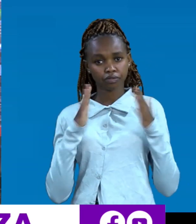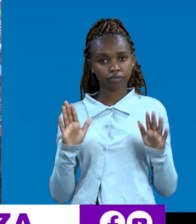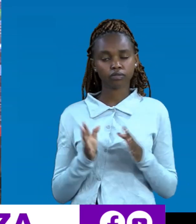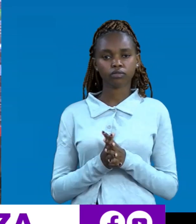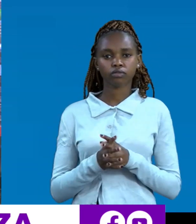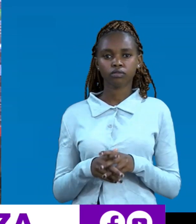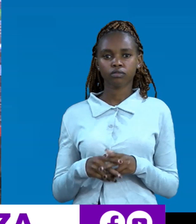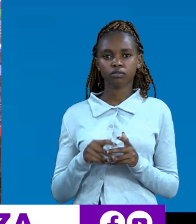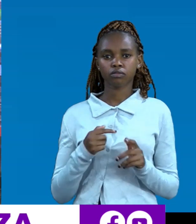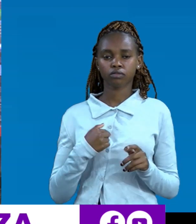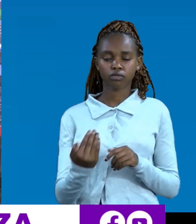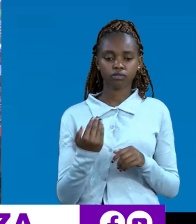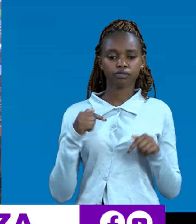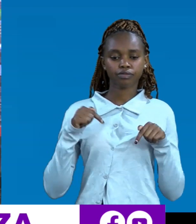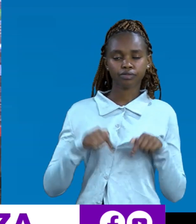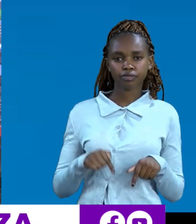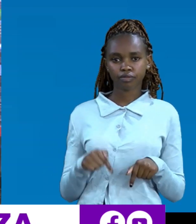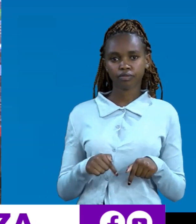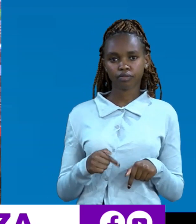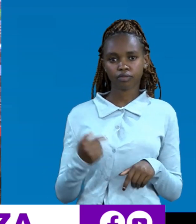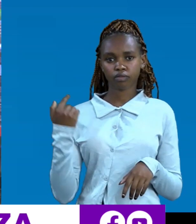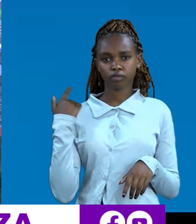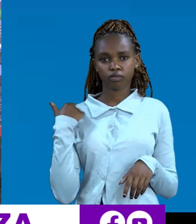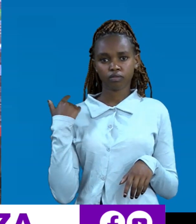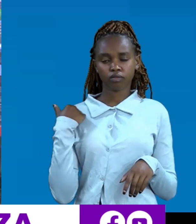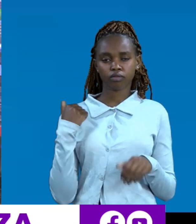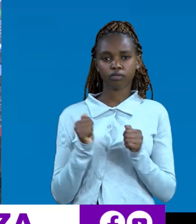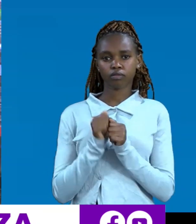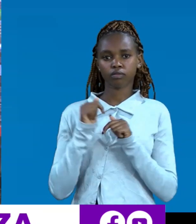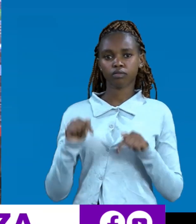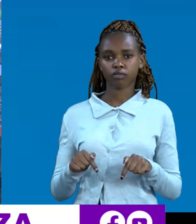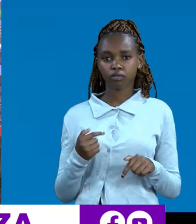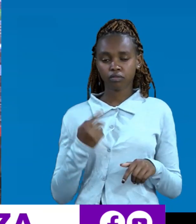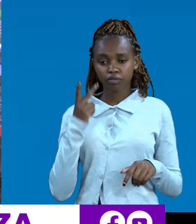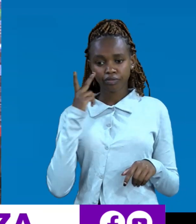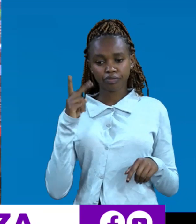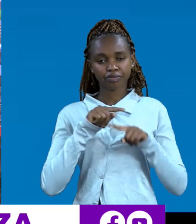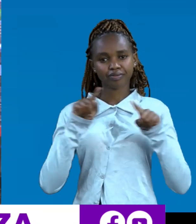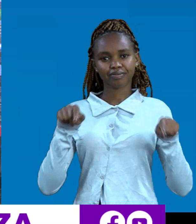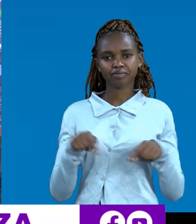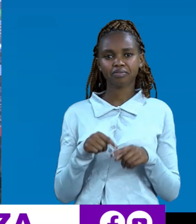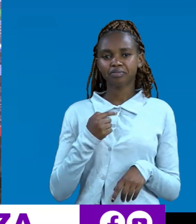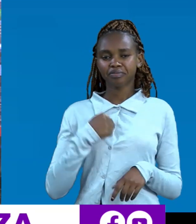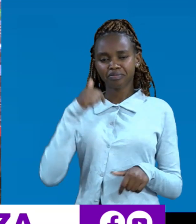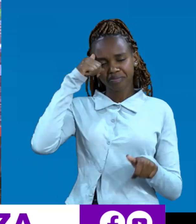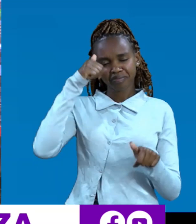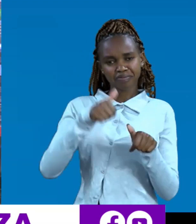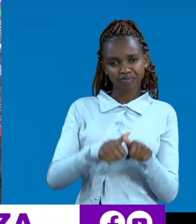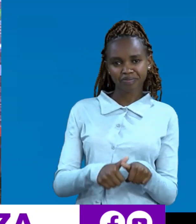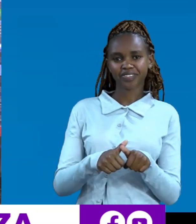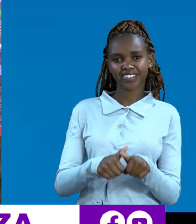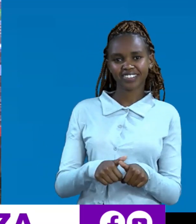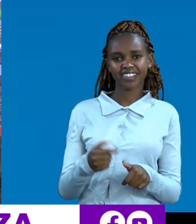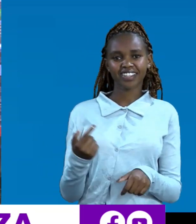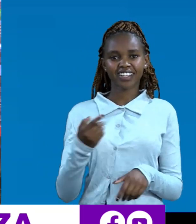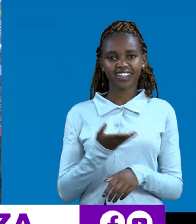Najua, nikikuja hapa. Jana na leo nimeona watu na box. Nikakumbuka zile maenzi. Najua kuna wengine wetu watu